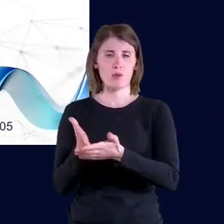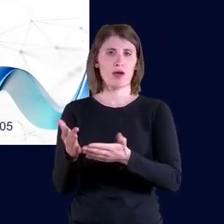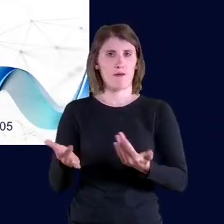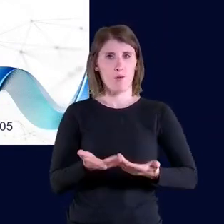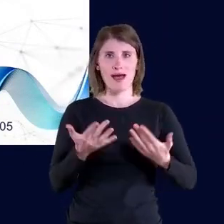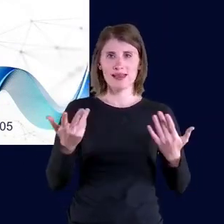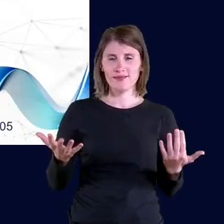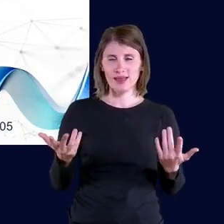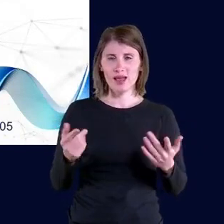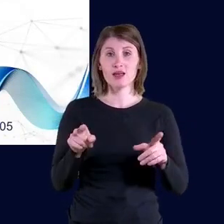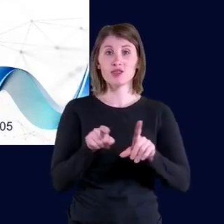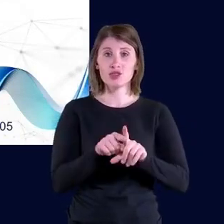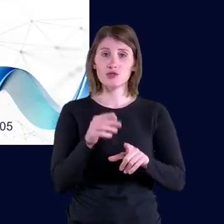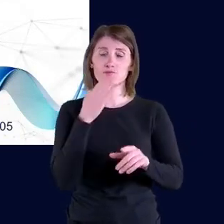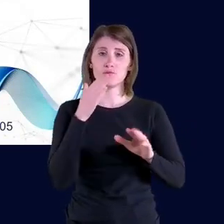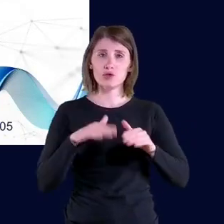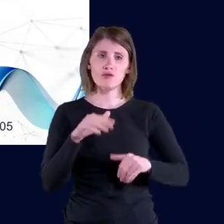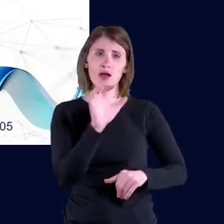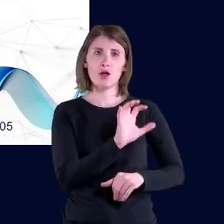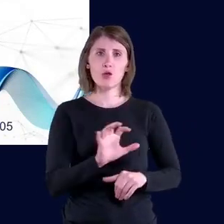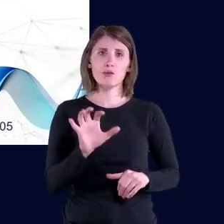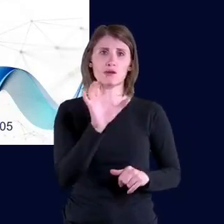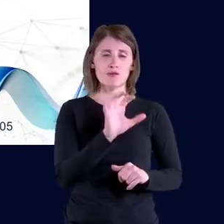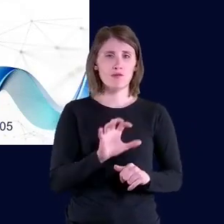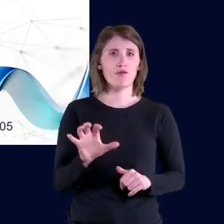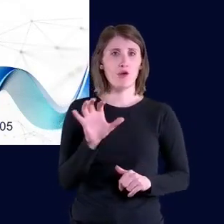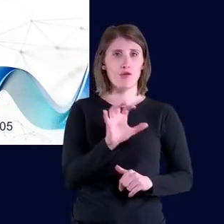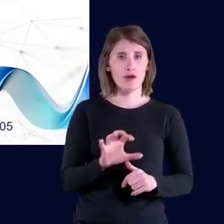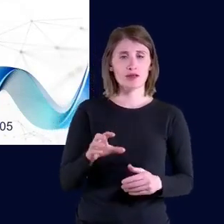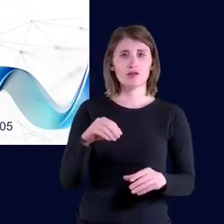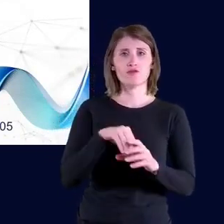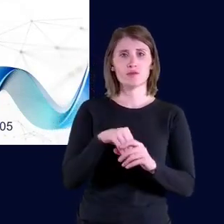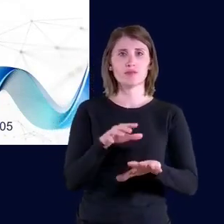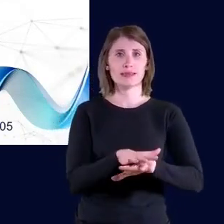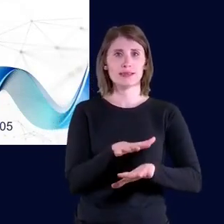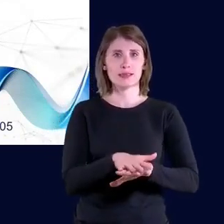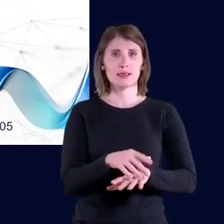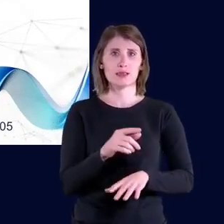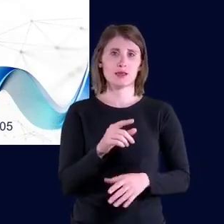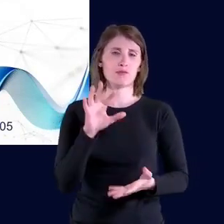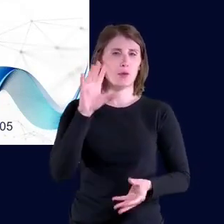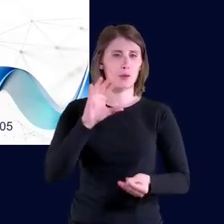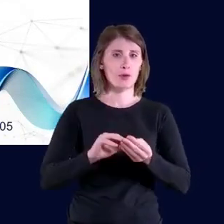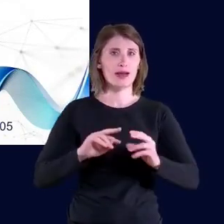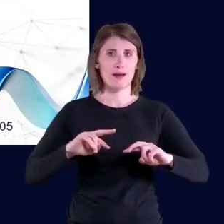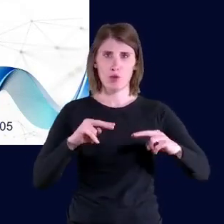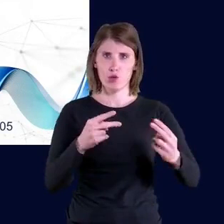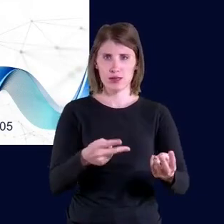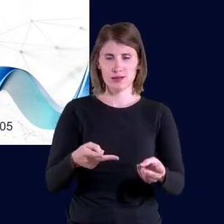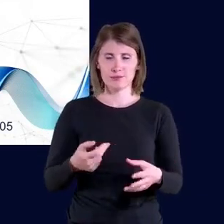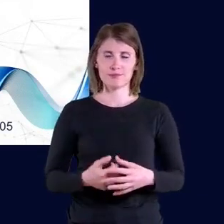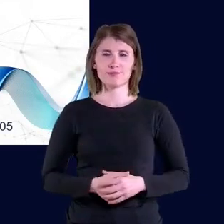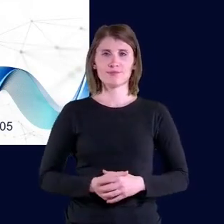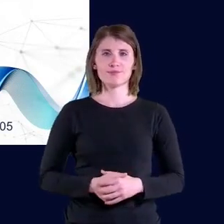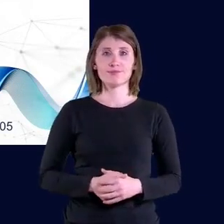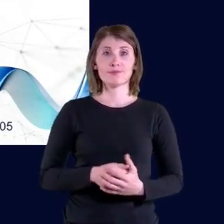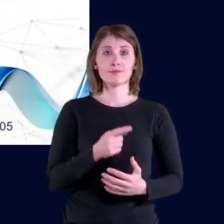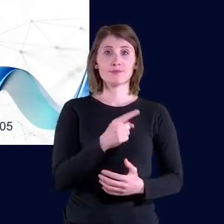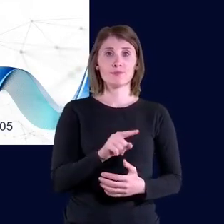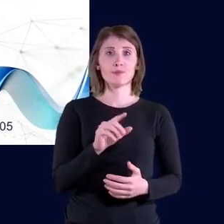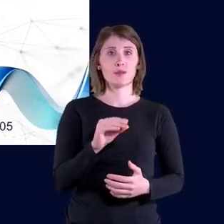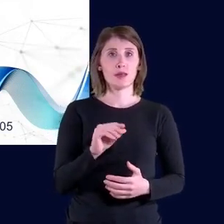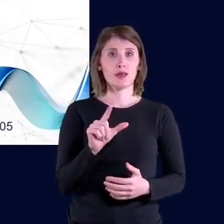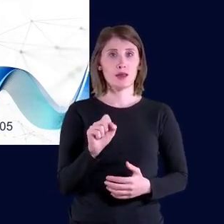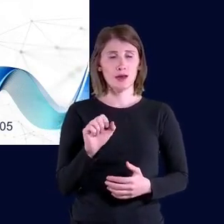umożliwia monitorowanie przebiegu pracy z wykorzystaniem systemu raportowania a teraz